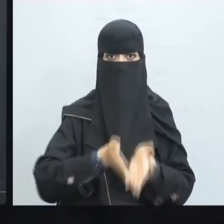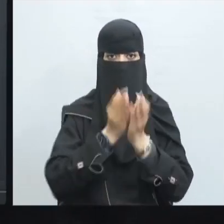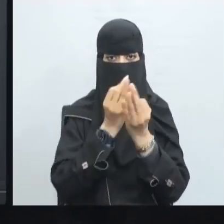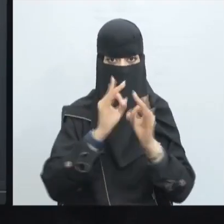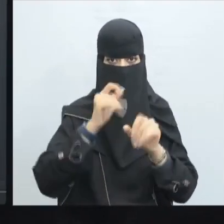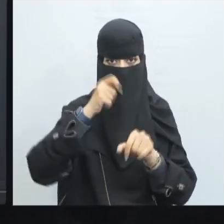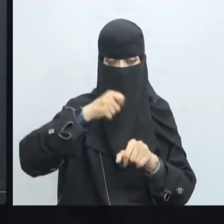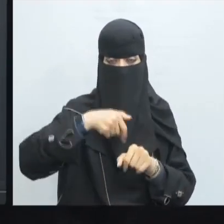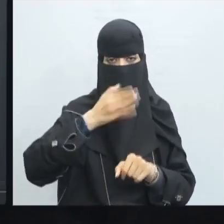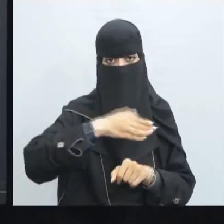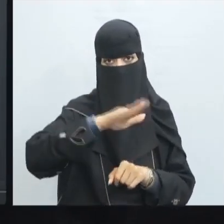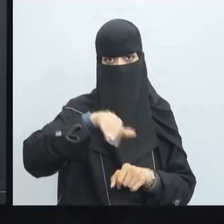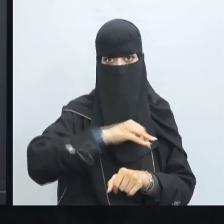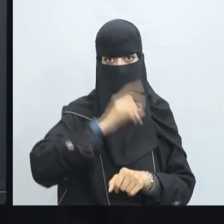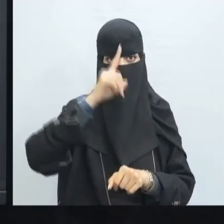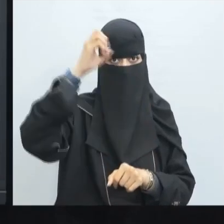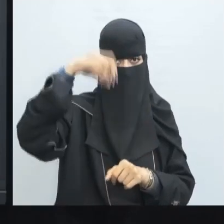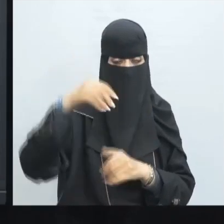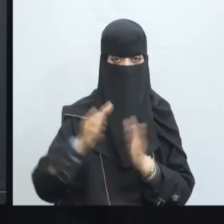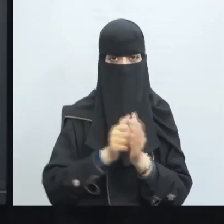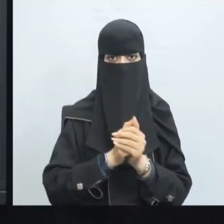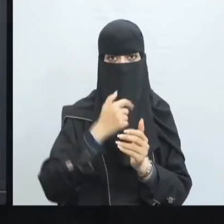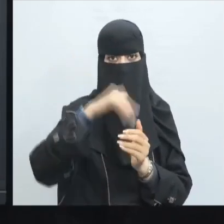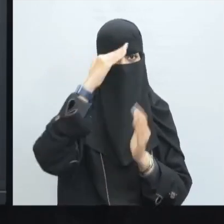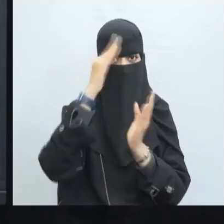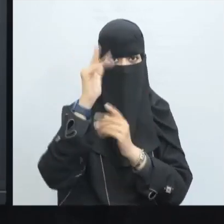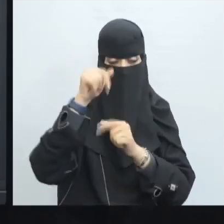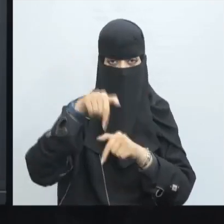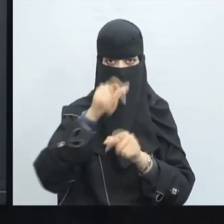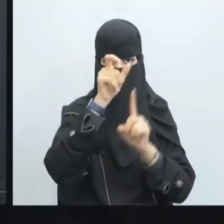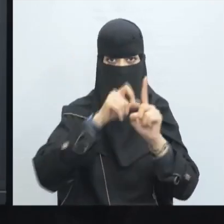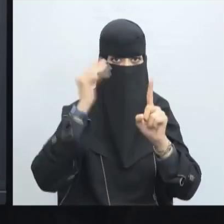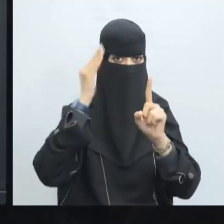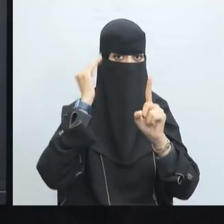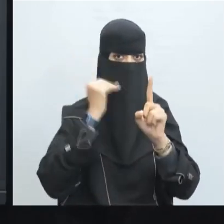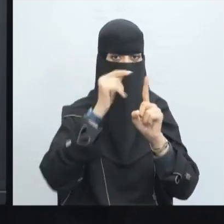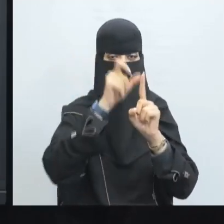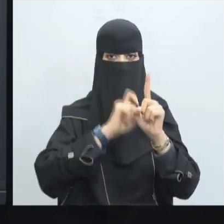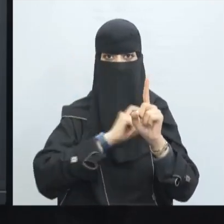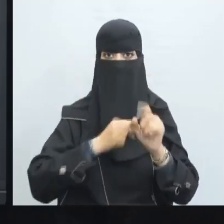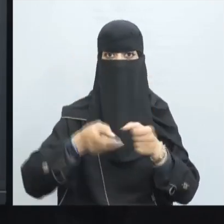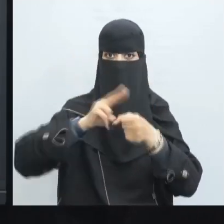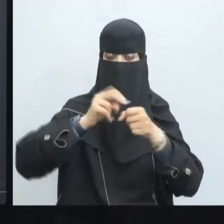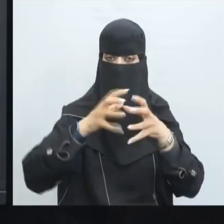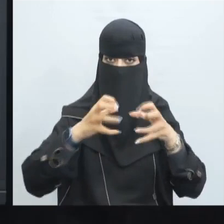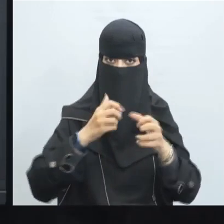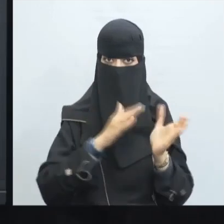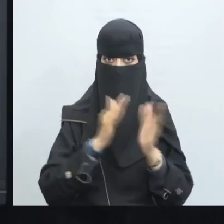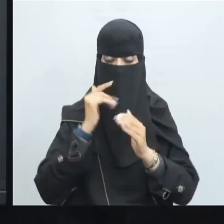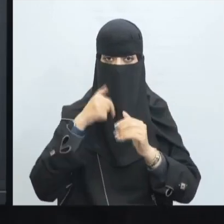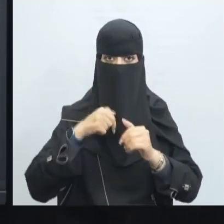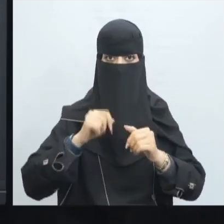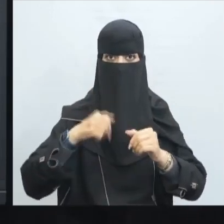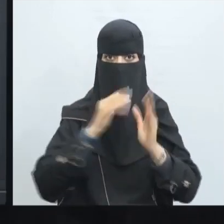السلام السلام عليكم ورحمه الله وبركاته واهلا وسهلا بكم اعزائي طلابا وطالبات مجددا في شروحات